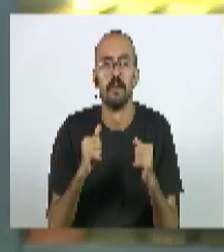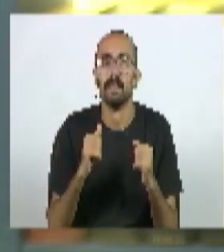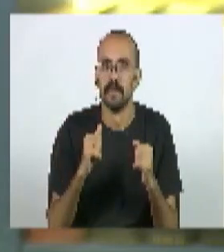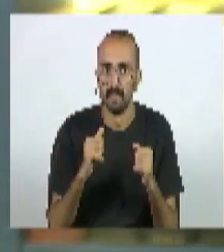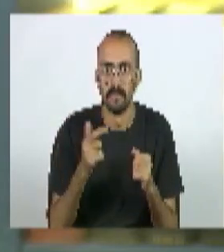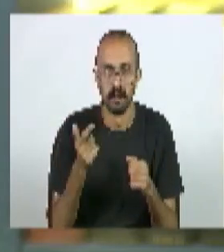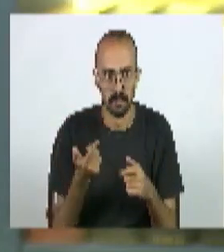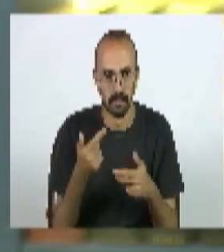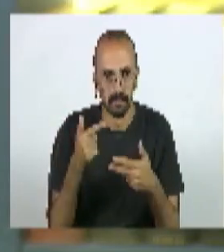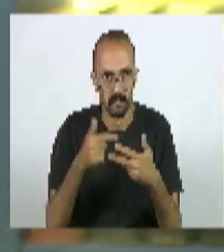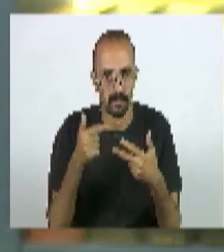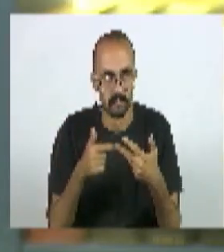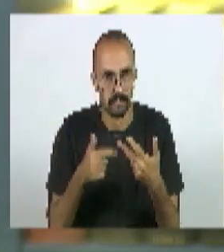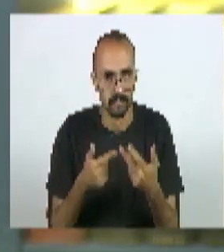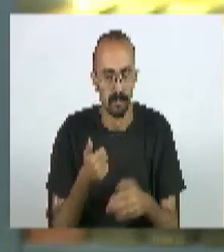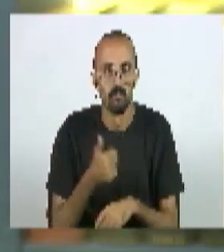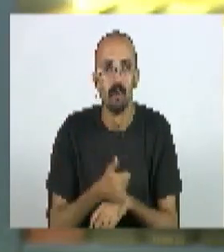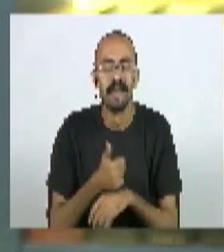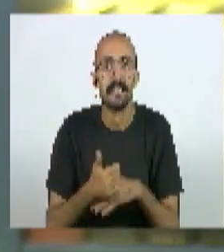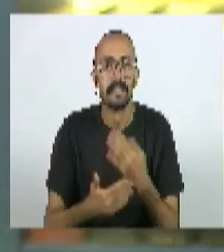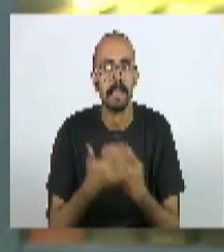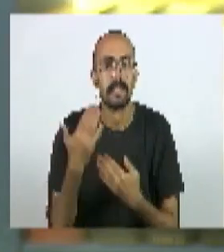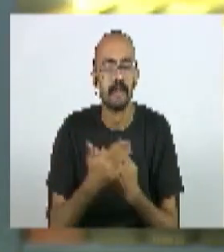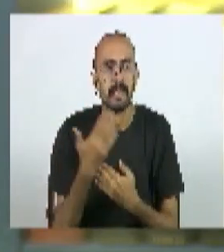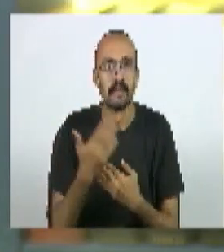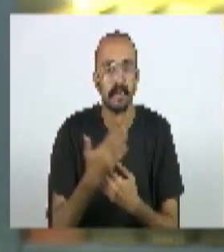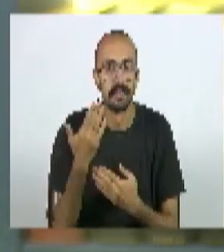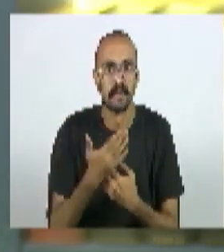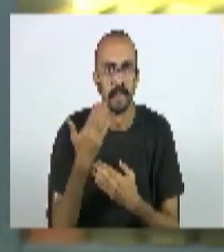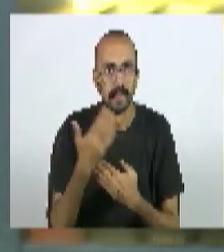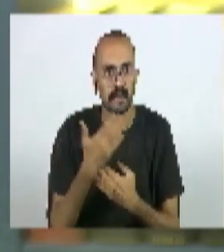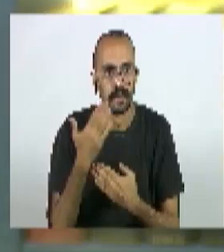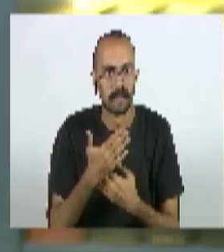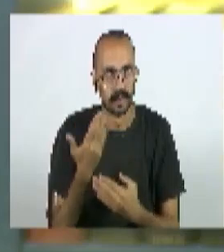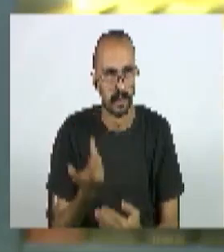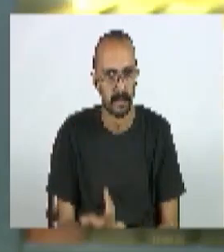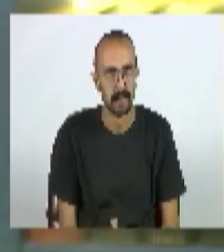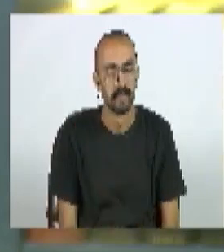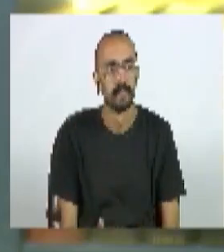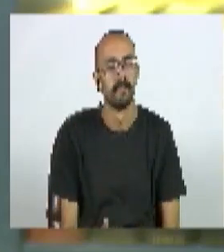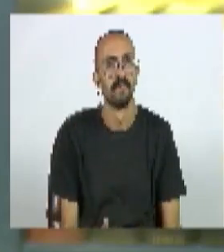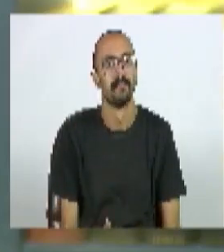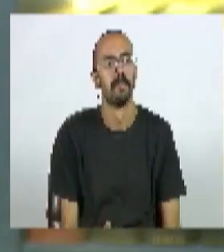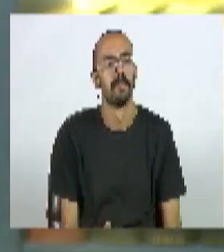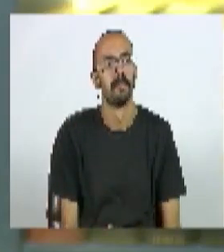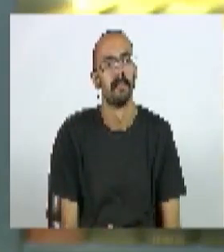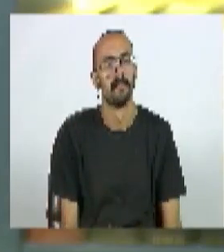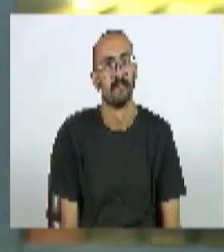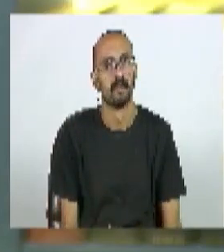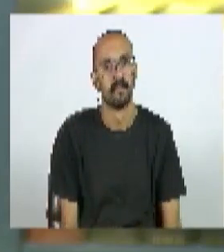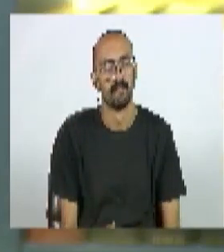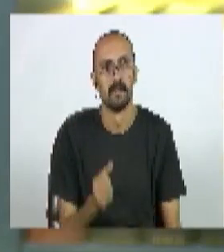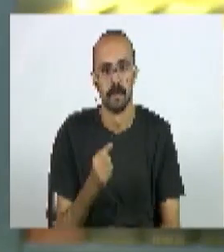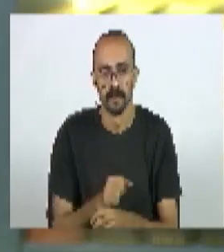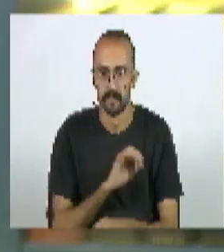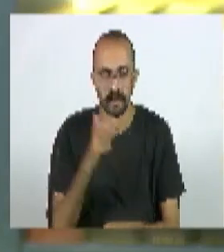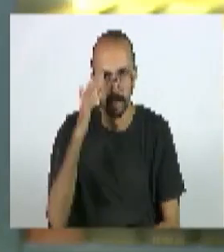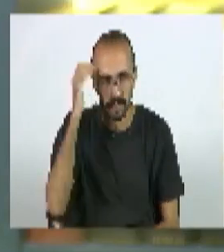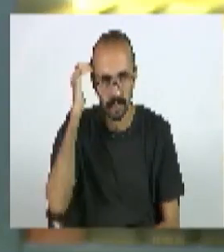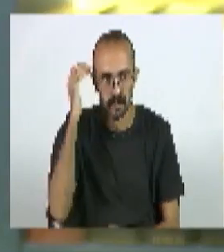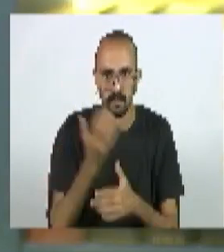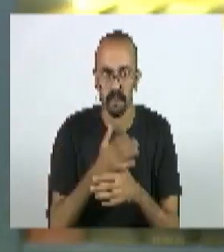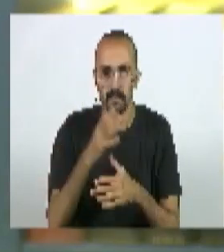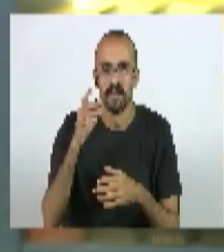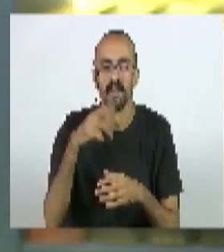وهي لسه يعني مؤسسة حديثة النشأة لكن اشتغلت كويس جدا في الصعيد من خلال مبادرة